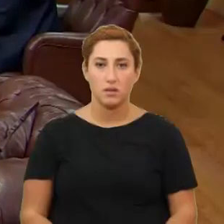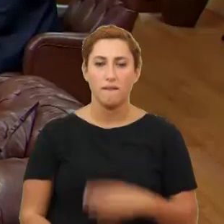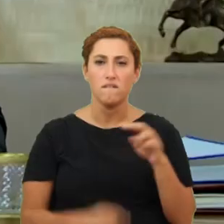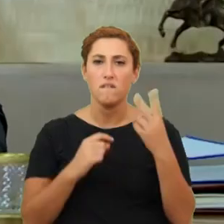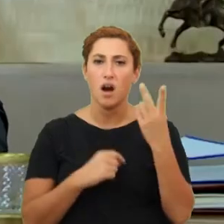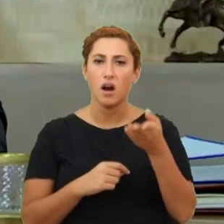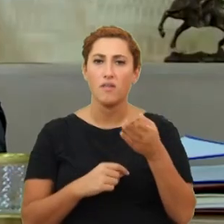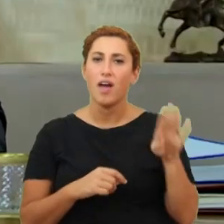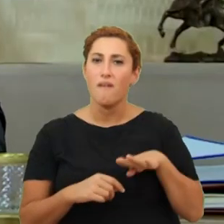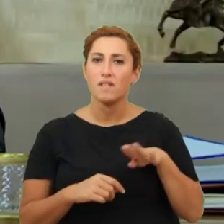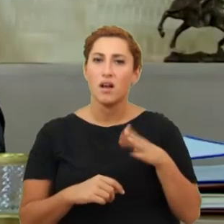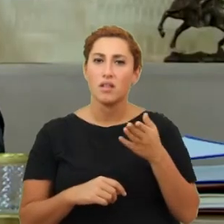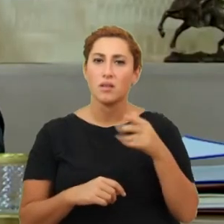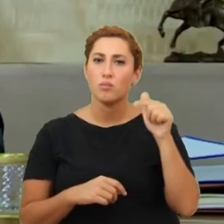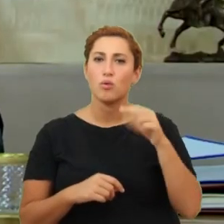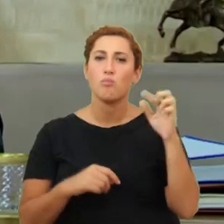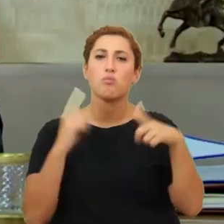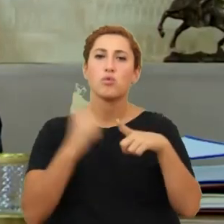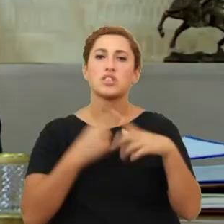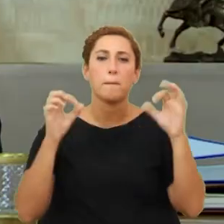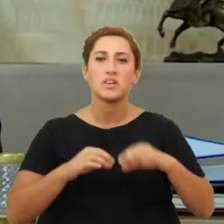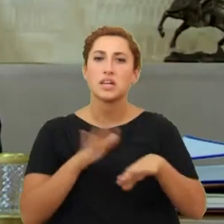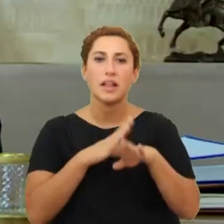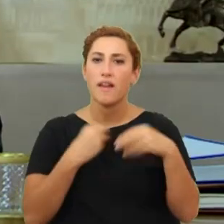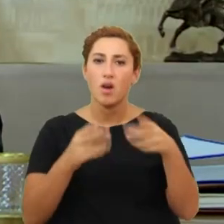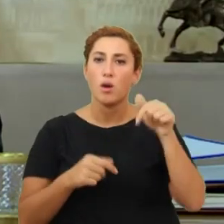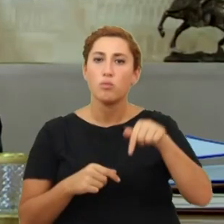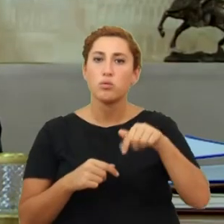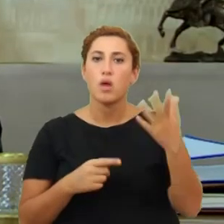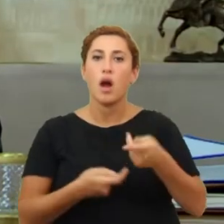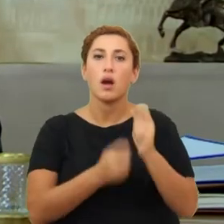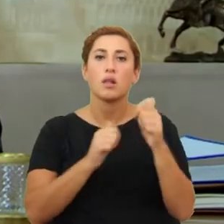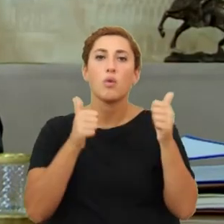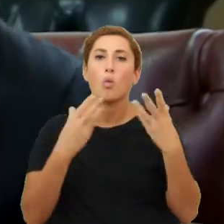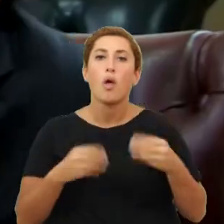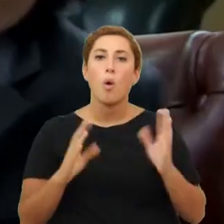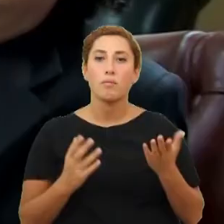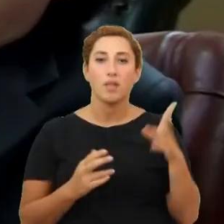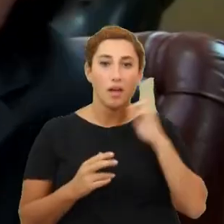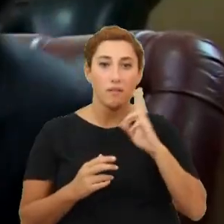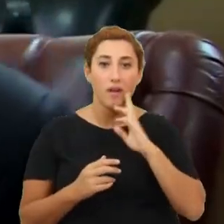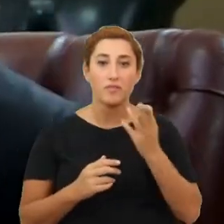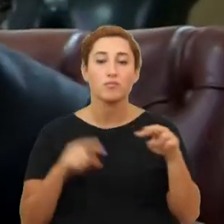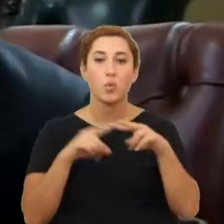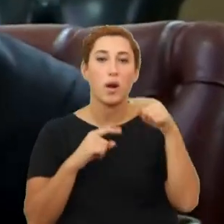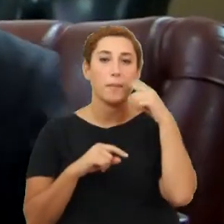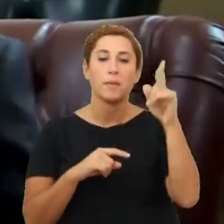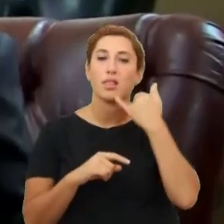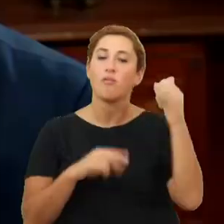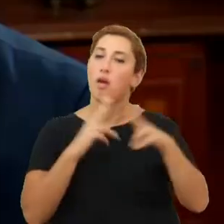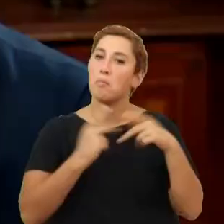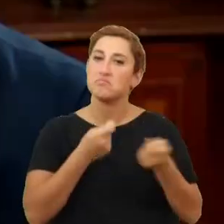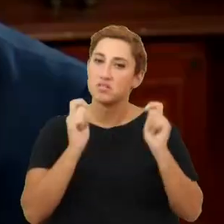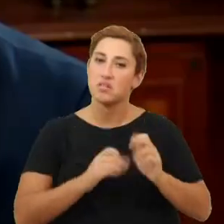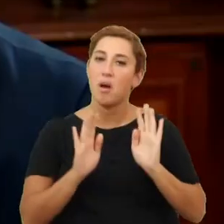Vakıf, evladım, bu projenin startını niye verdiniz? Daha bunun kredisi onaylanmadı ki. Efendim, Nurhan Bey bir telefonla